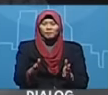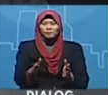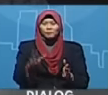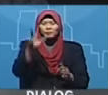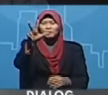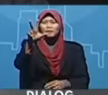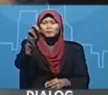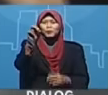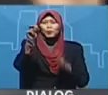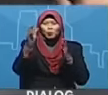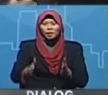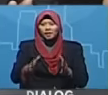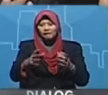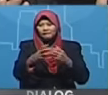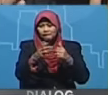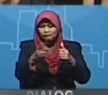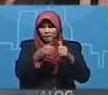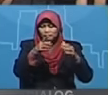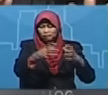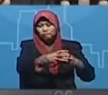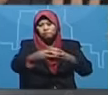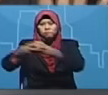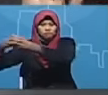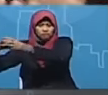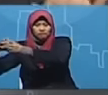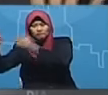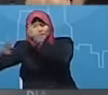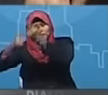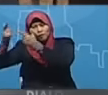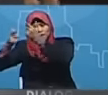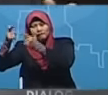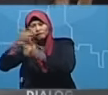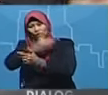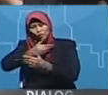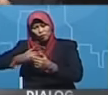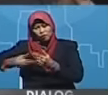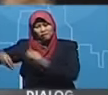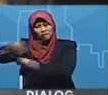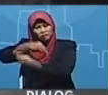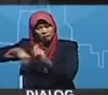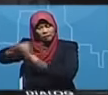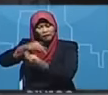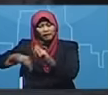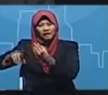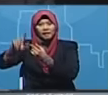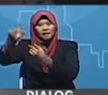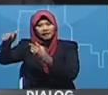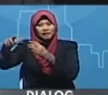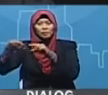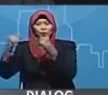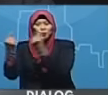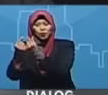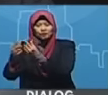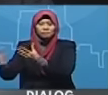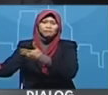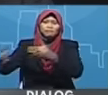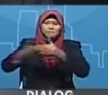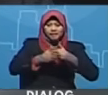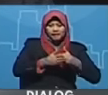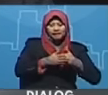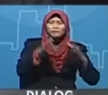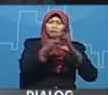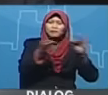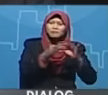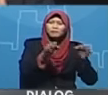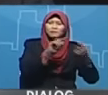30 orang dia bawa dulu. Okay, dia akan buat umrah dan sebagainya. Jadi kumpulan ini balik mereka akan bercerita kepada sahabat-sahabat